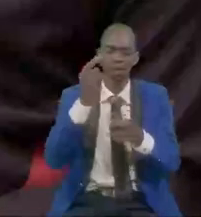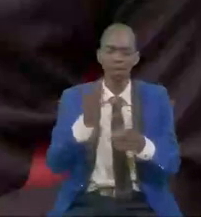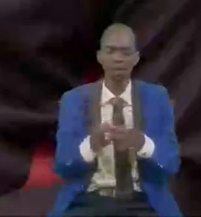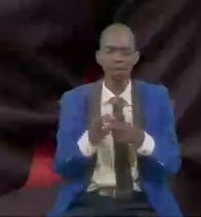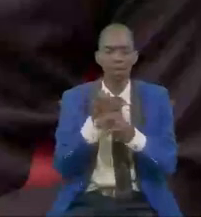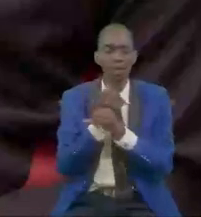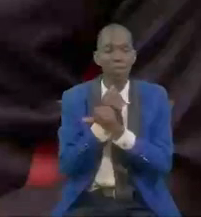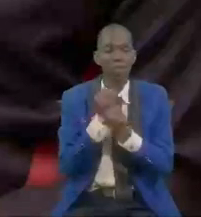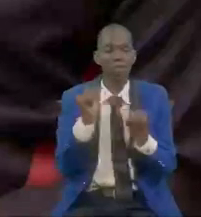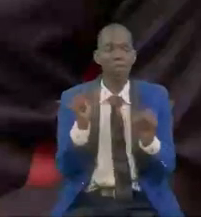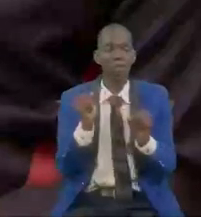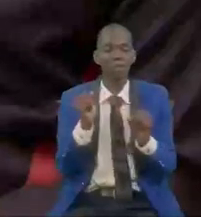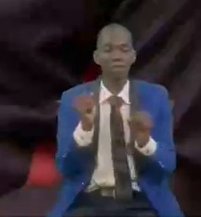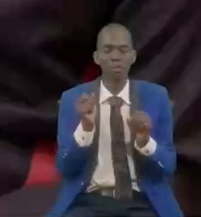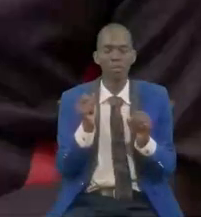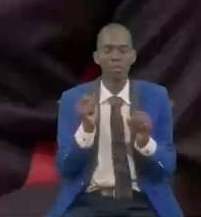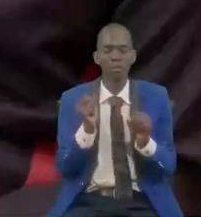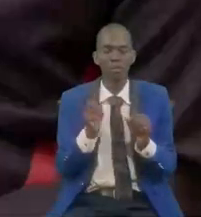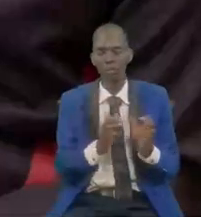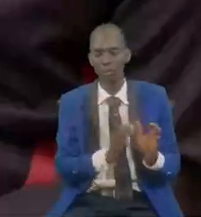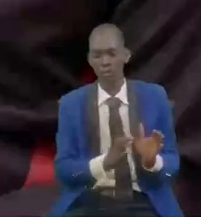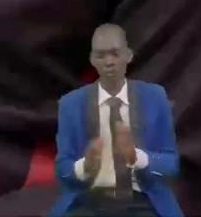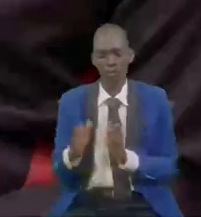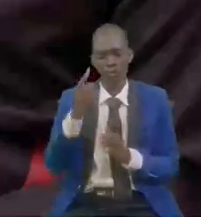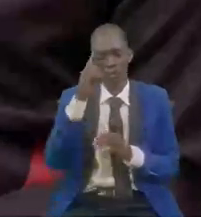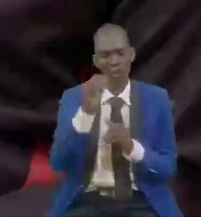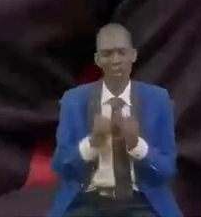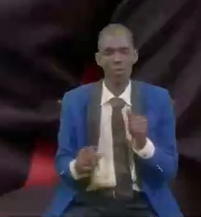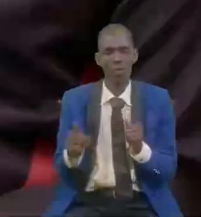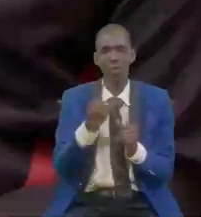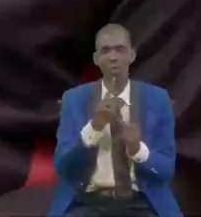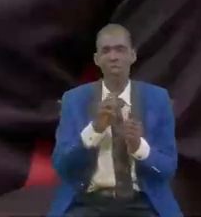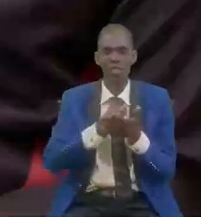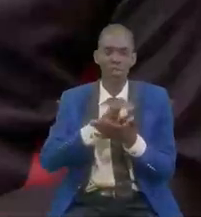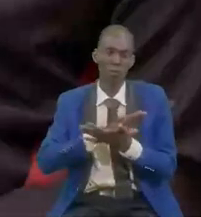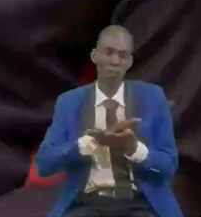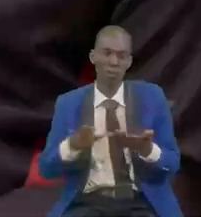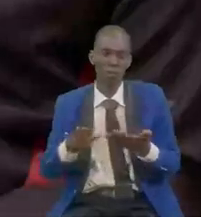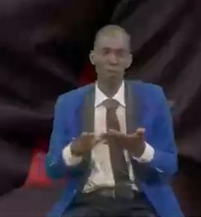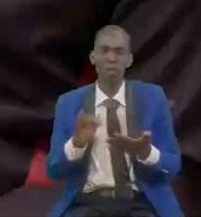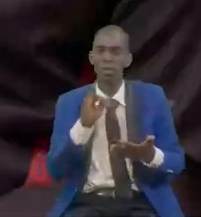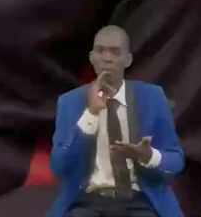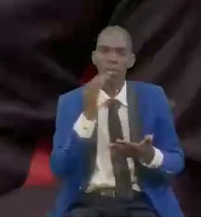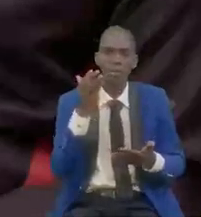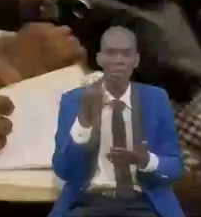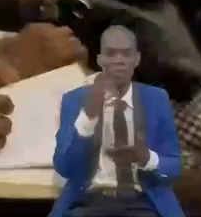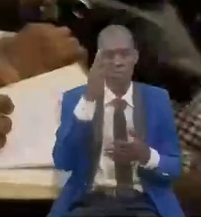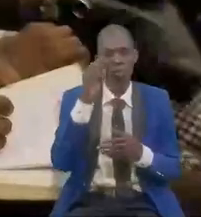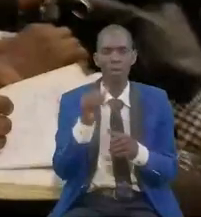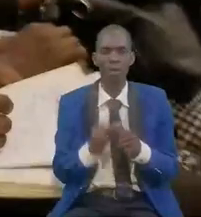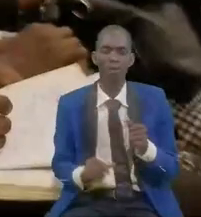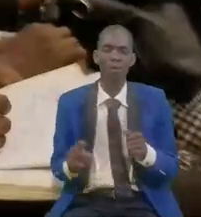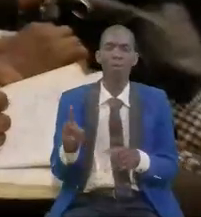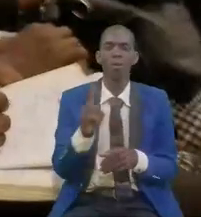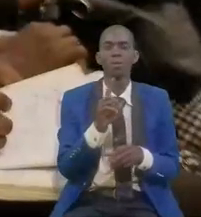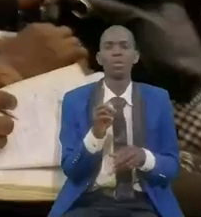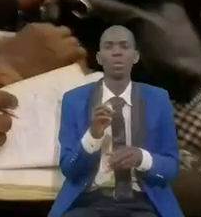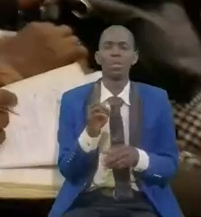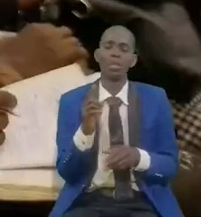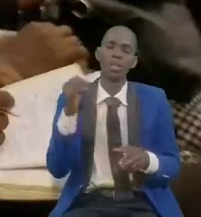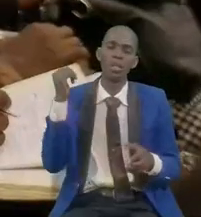le salut disponible pour tout le monde, la sanctification disponible pour tout le monde.